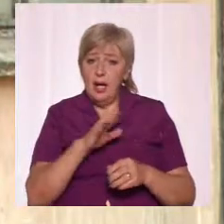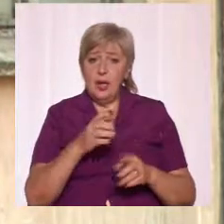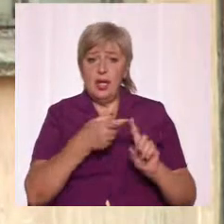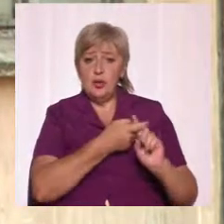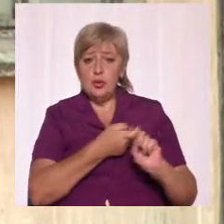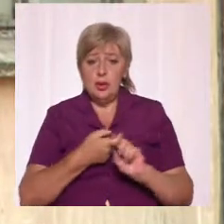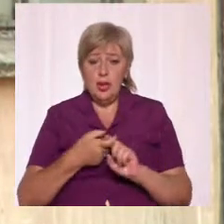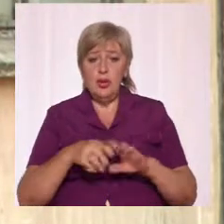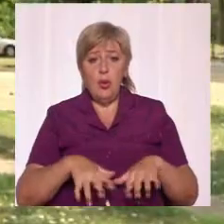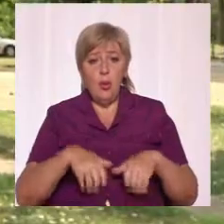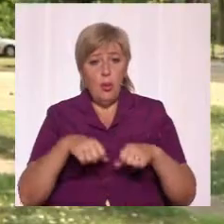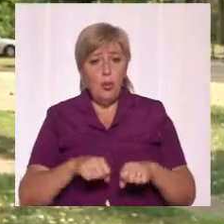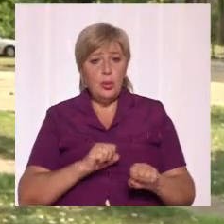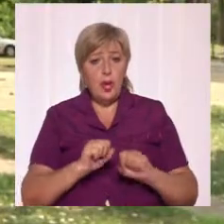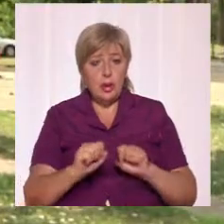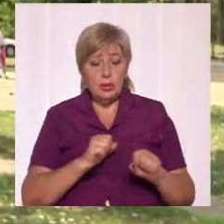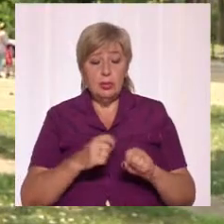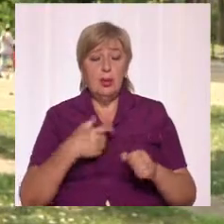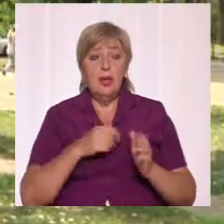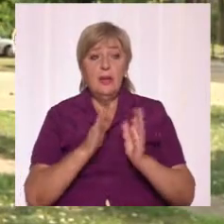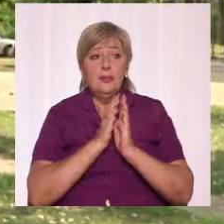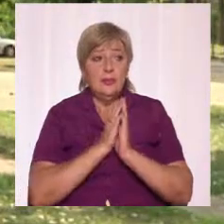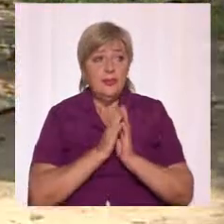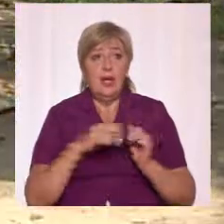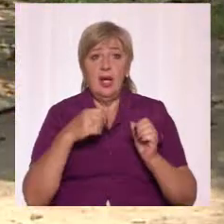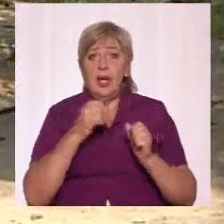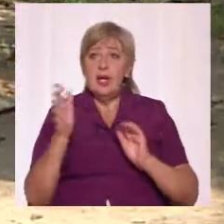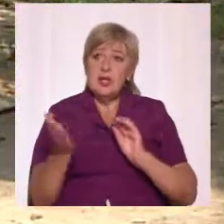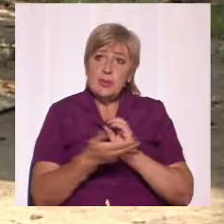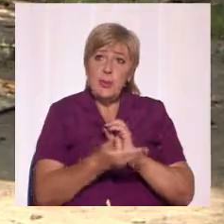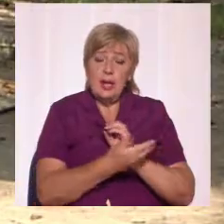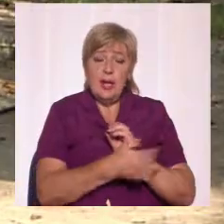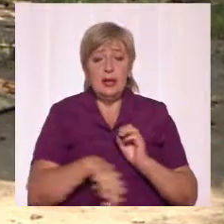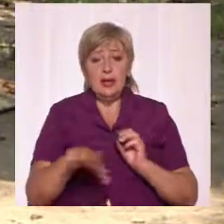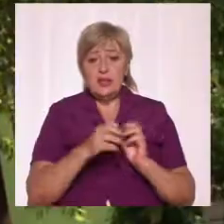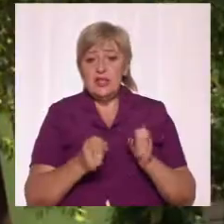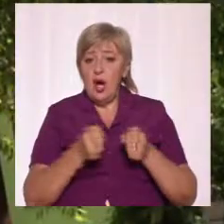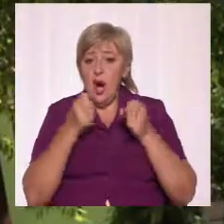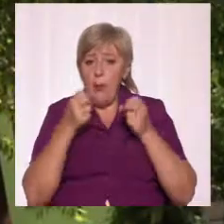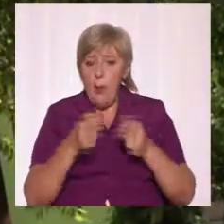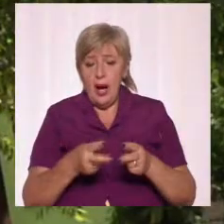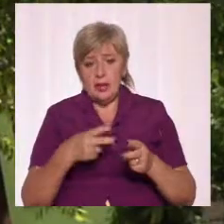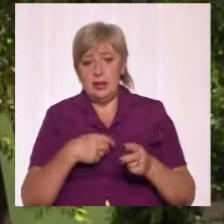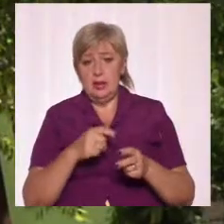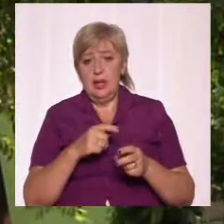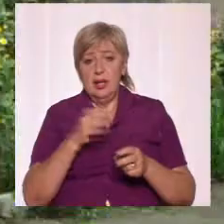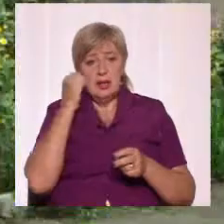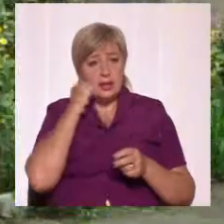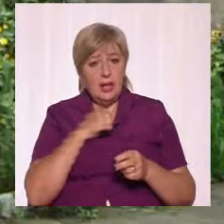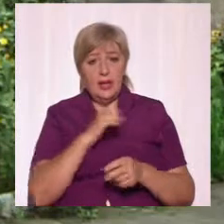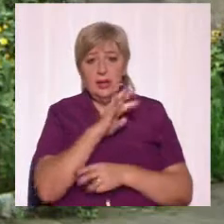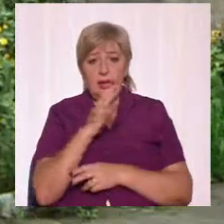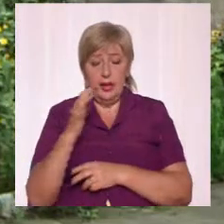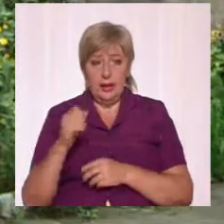з проханням обстежити та спиляти усі небезпечні сухі дерева. І цю тополю теж. Їх звернення ігнорували.